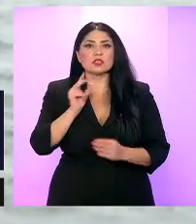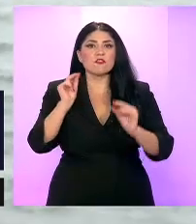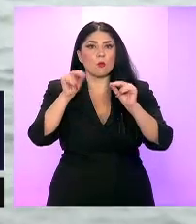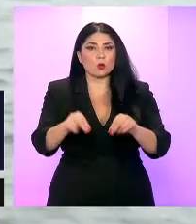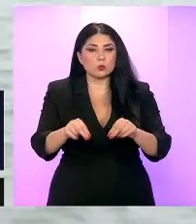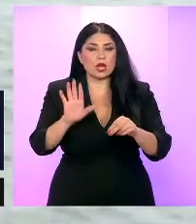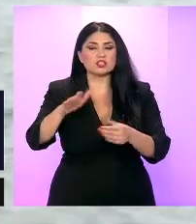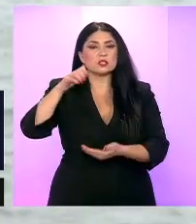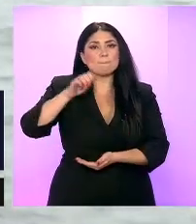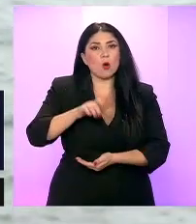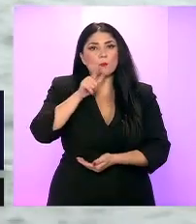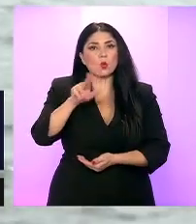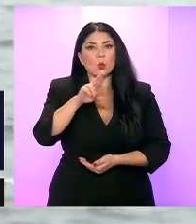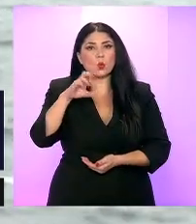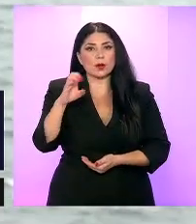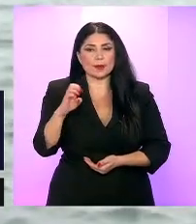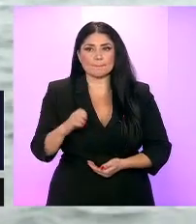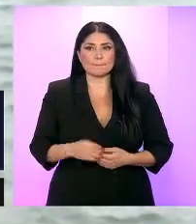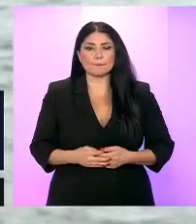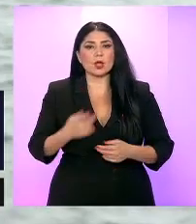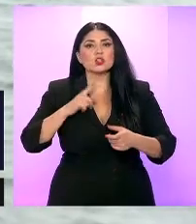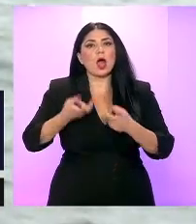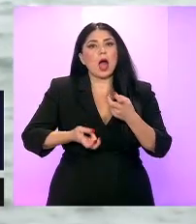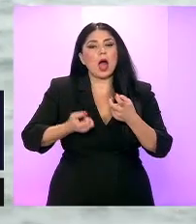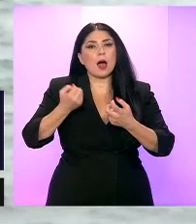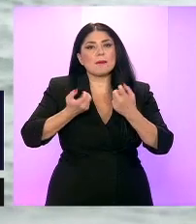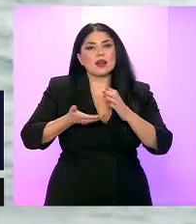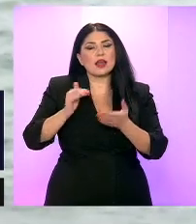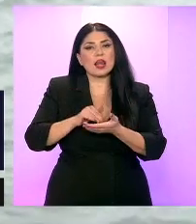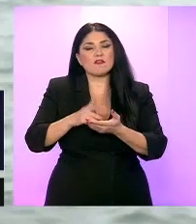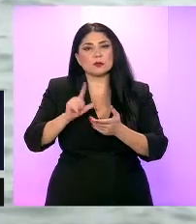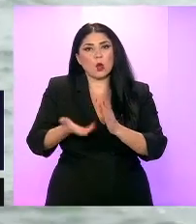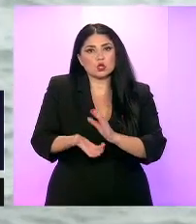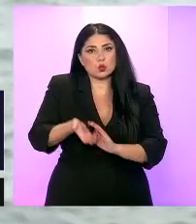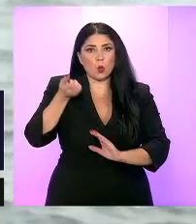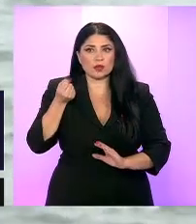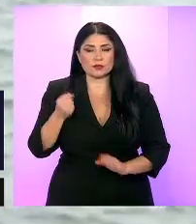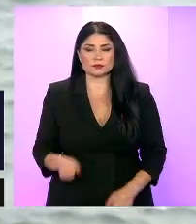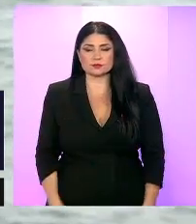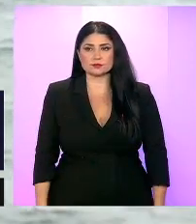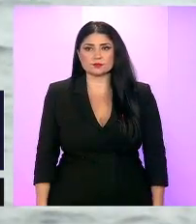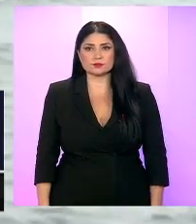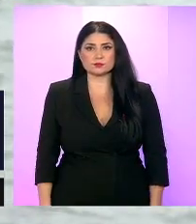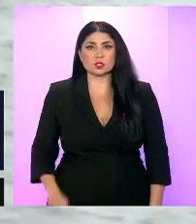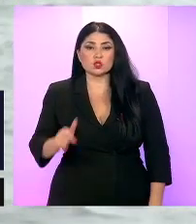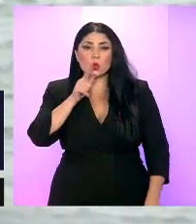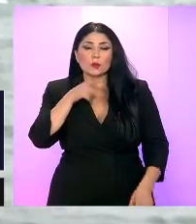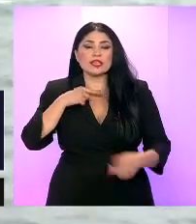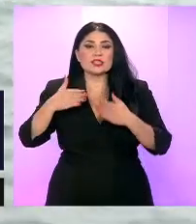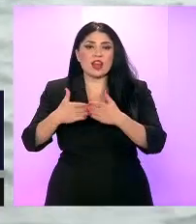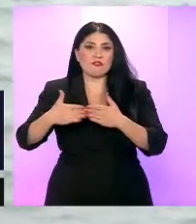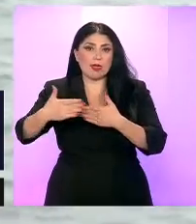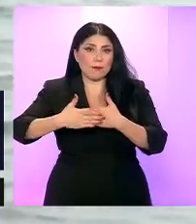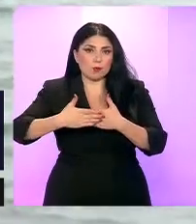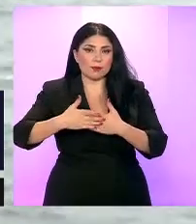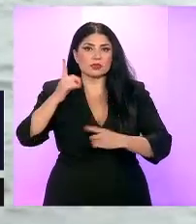amplasa aceste pompe, vehiculele și utilajele necesare și locul în care se află nava. Dacă